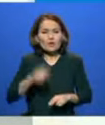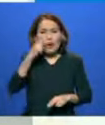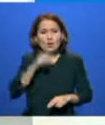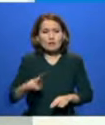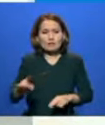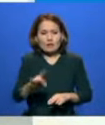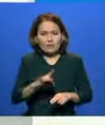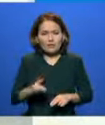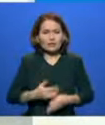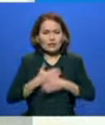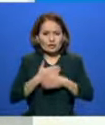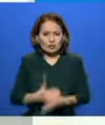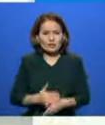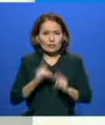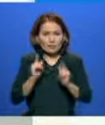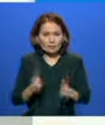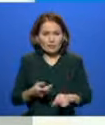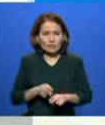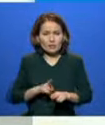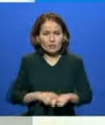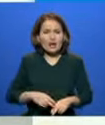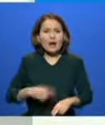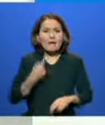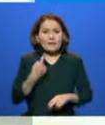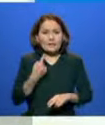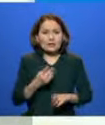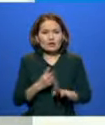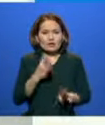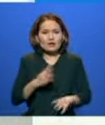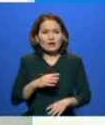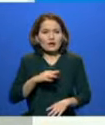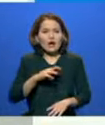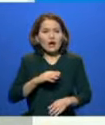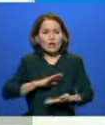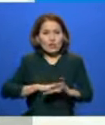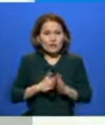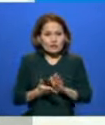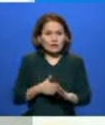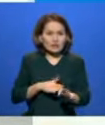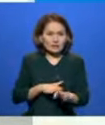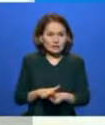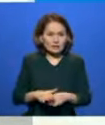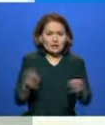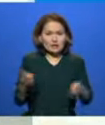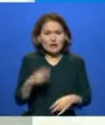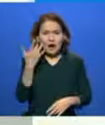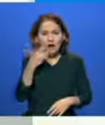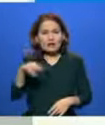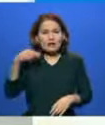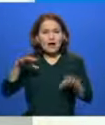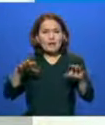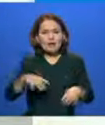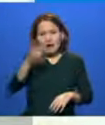жақтайтынына Нұрсұлтан Назарбаевты сендіре отырып, бұл үшін бірінші кезекте Минск уағдаластықтарын орындауға жеттігін атап өтті. АҚШ